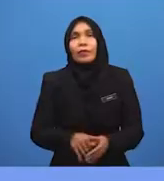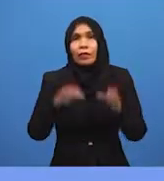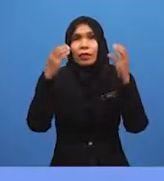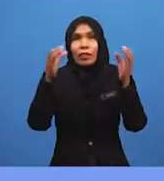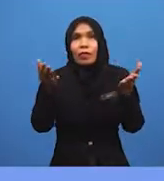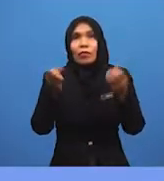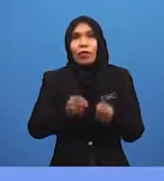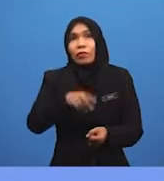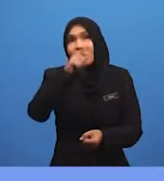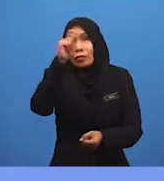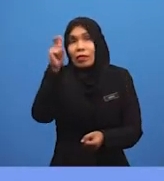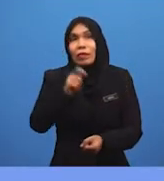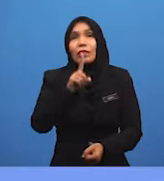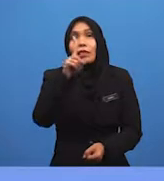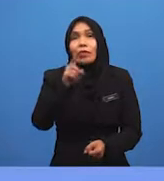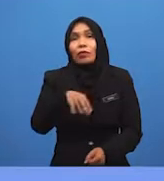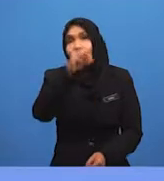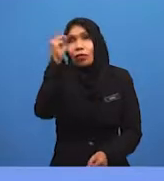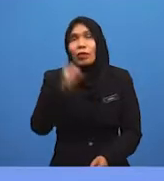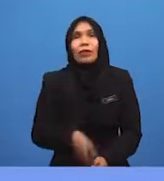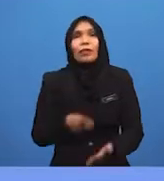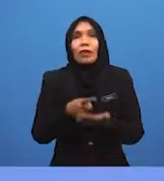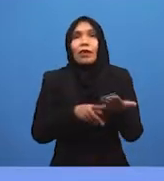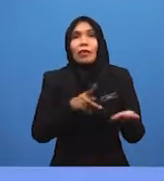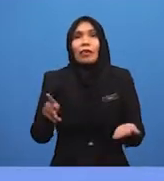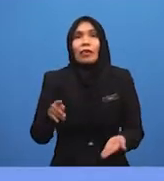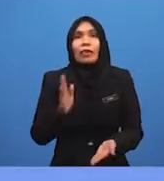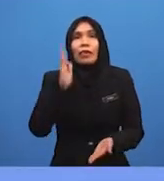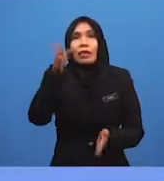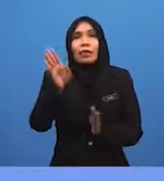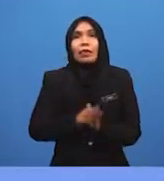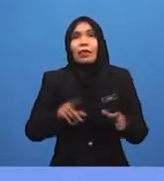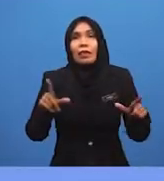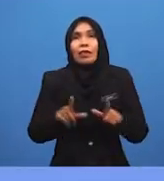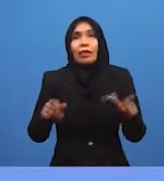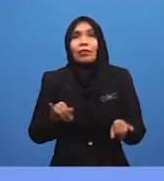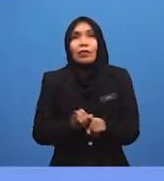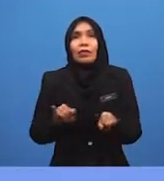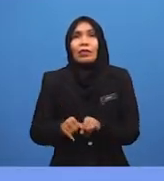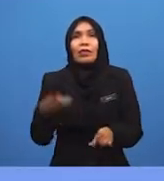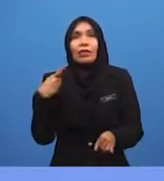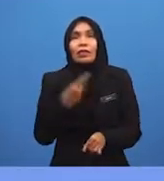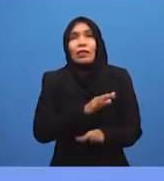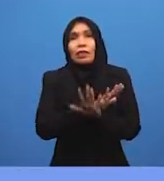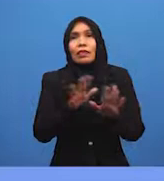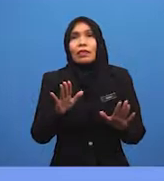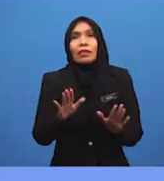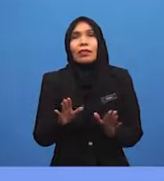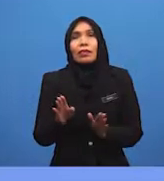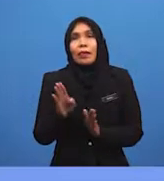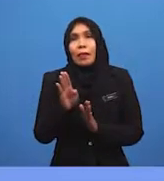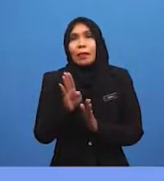soalan. Apakah akan berlaku jika kita tidak bersopan dan berbudi pekerti